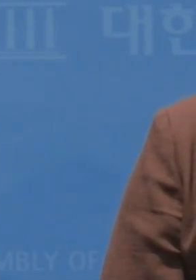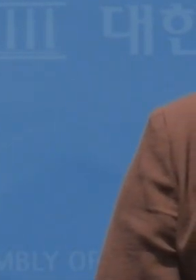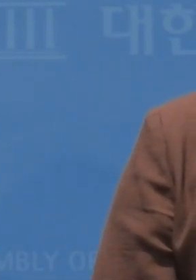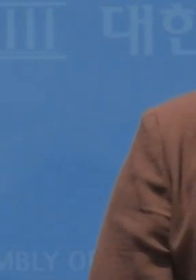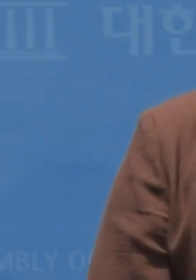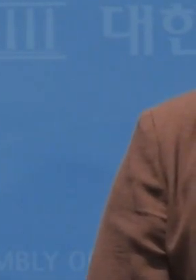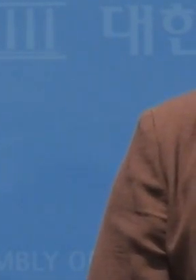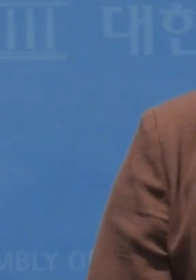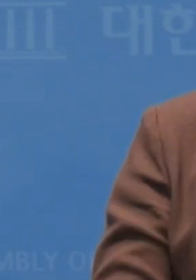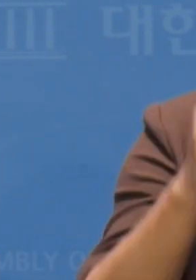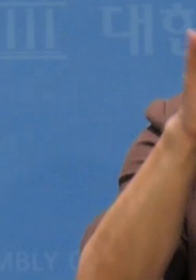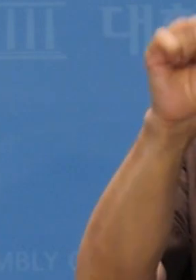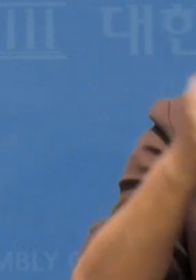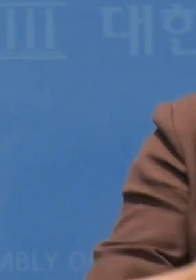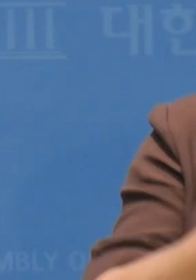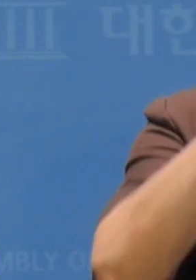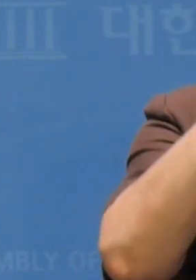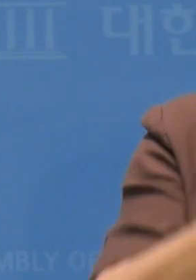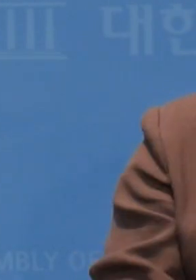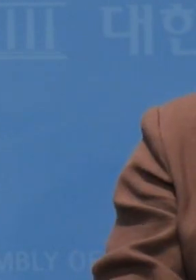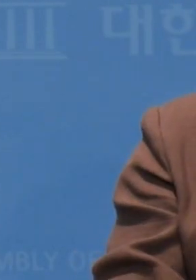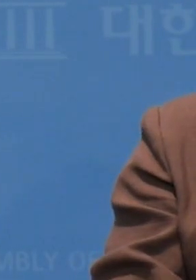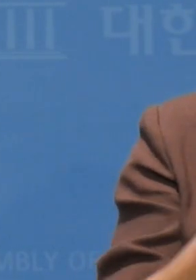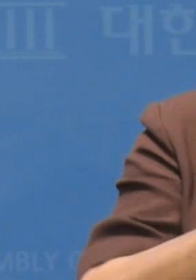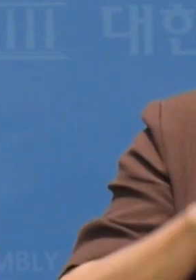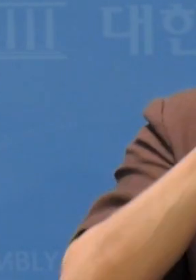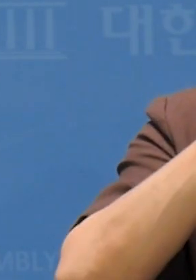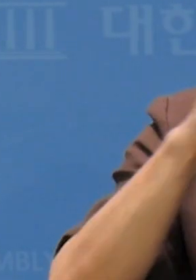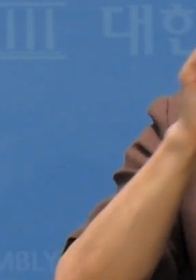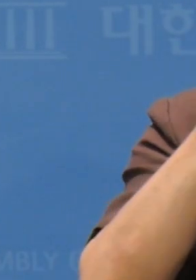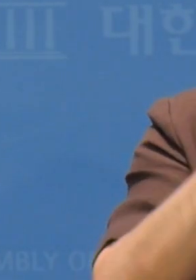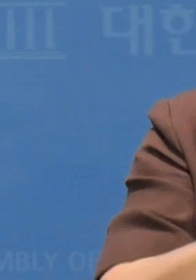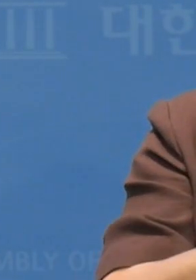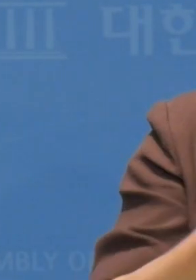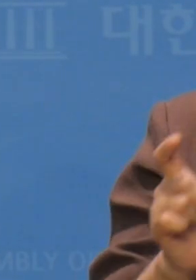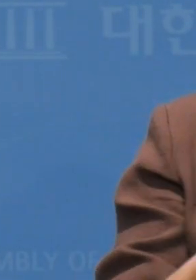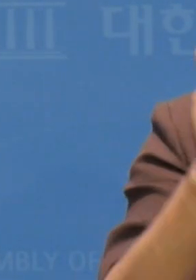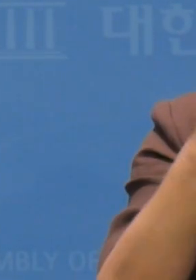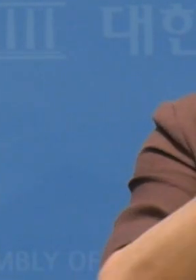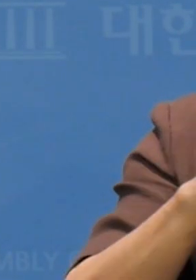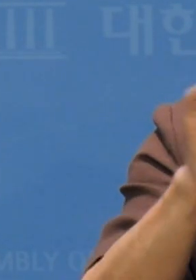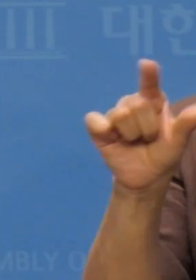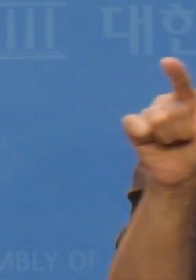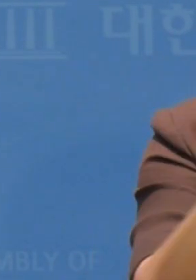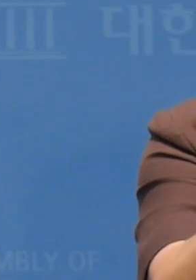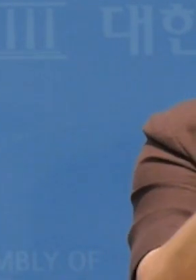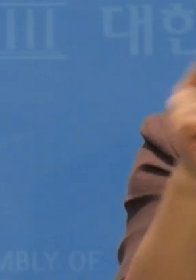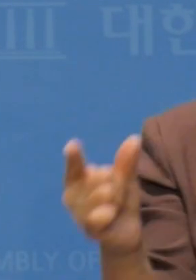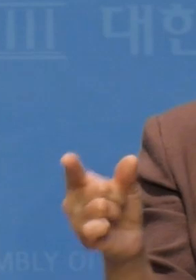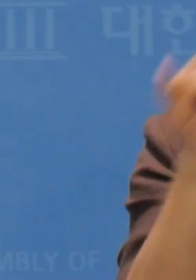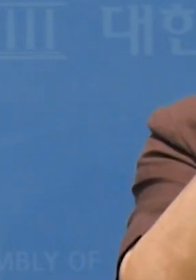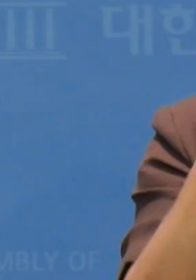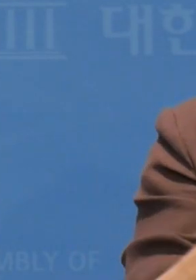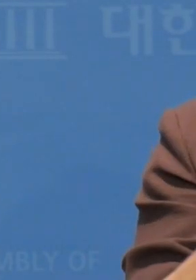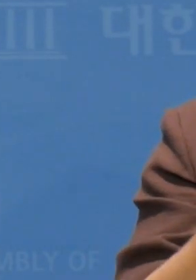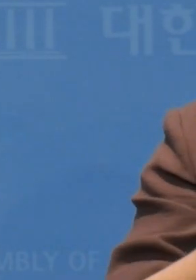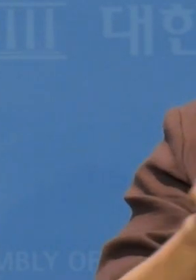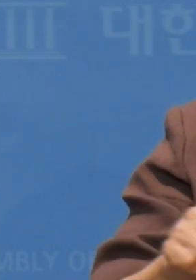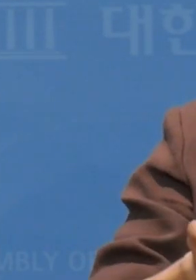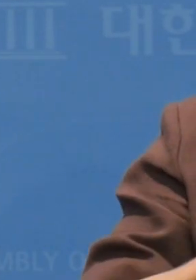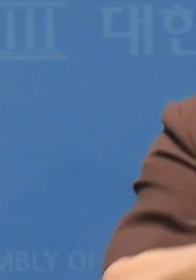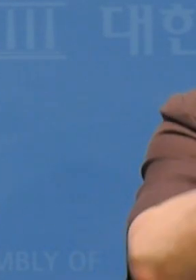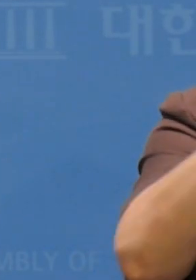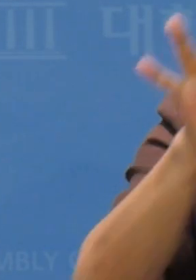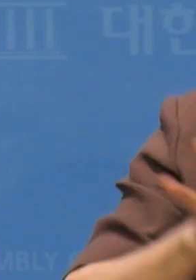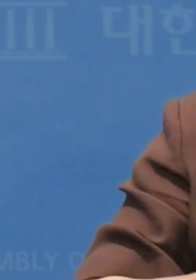않습니다 KBS 계속되는 공정성 논란으로 국민들의 신뢰를 이런데다 방만한 경